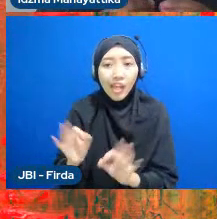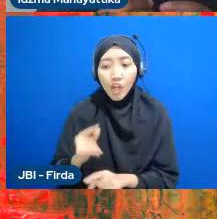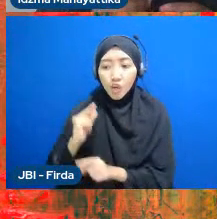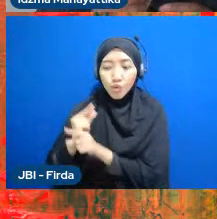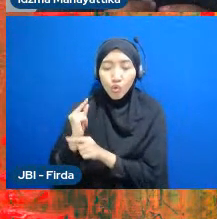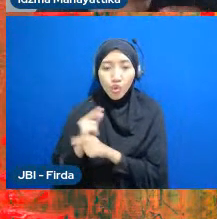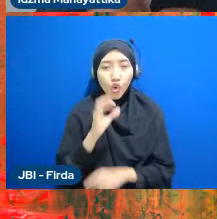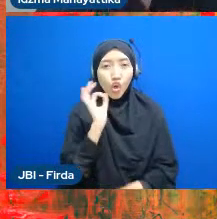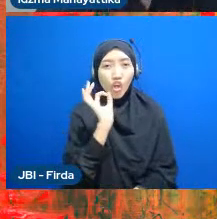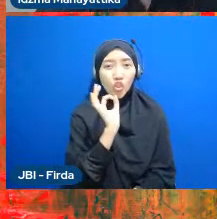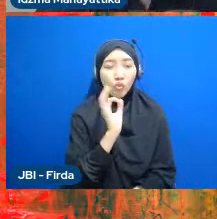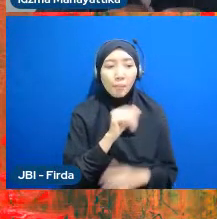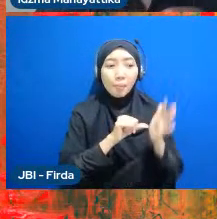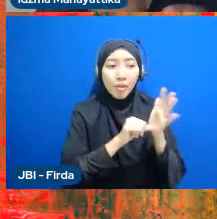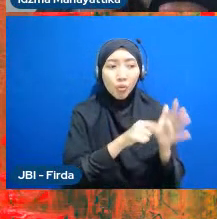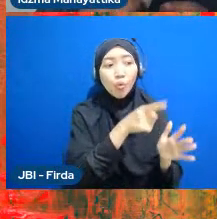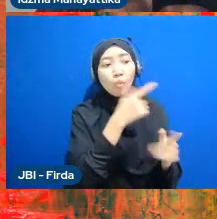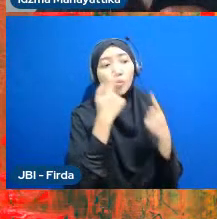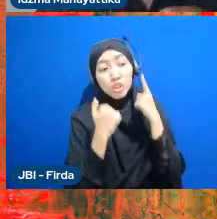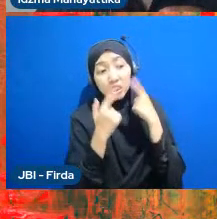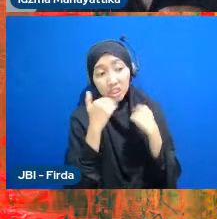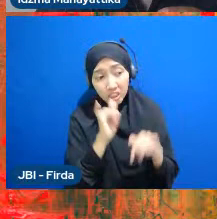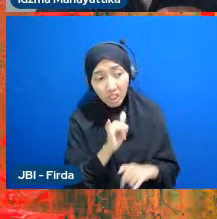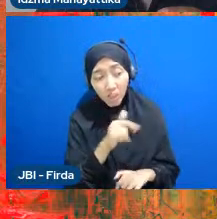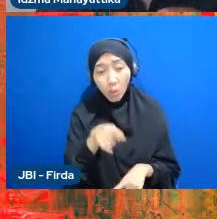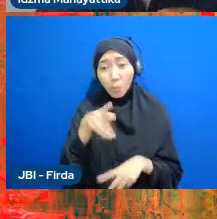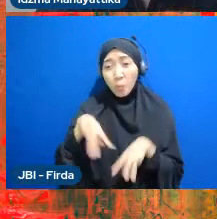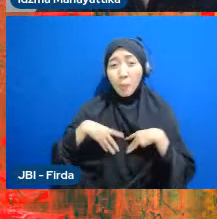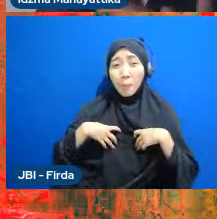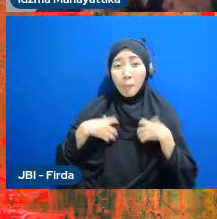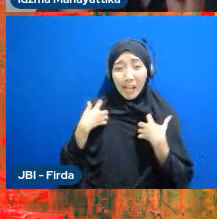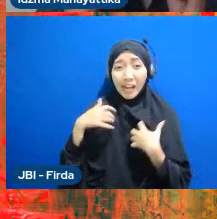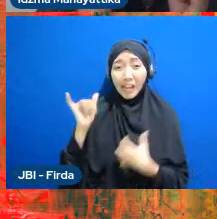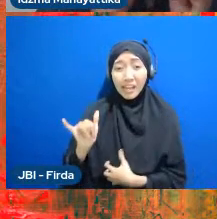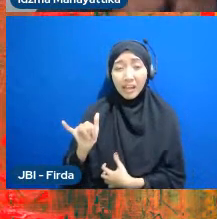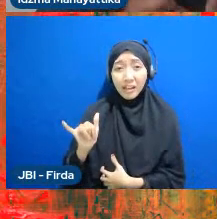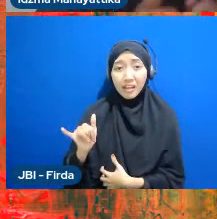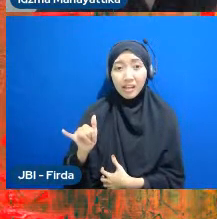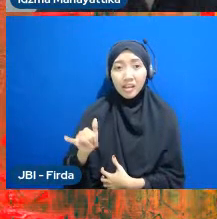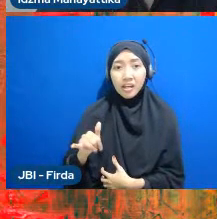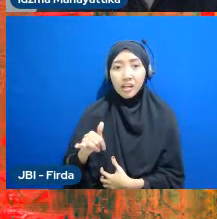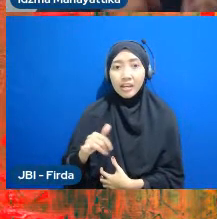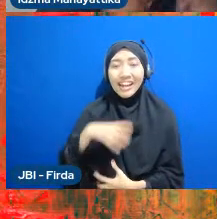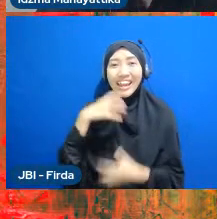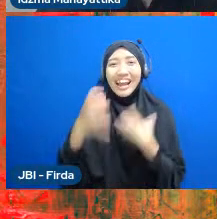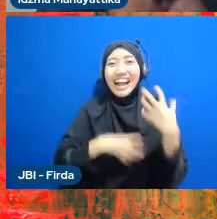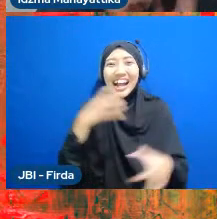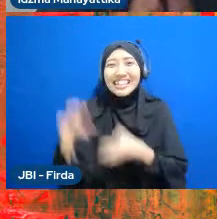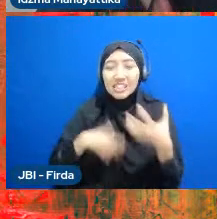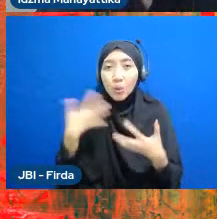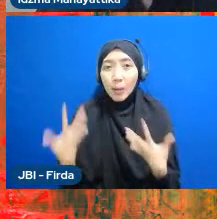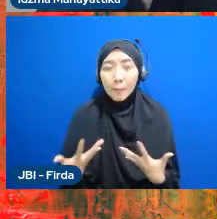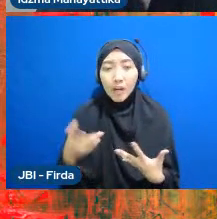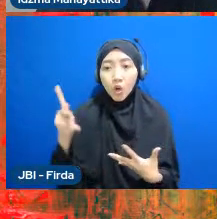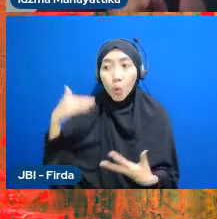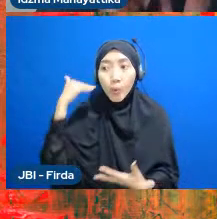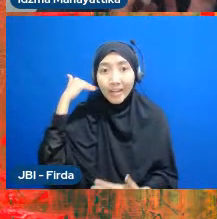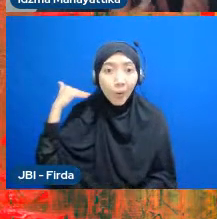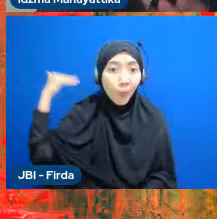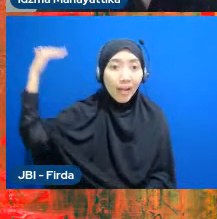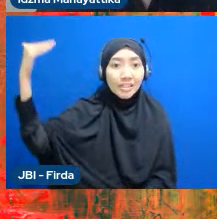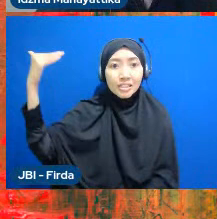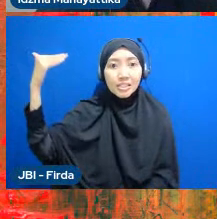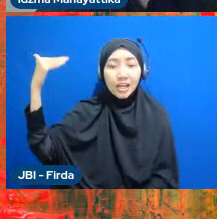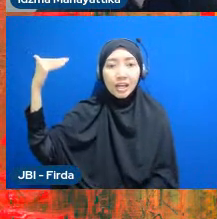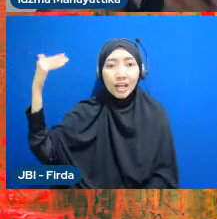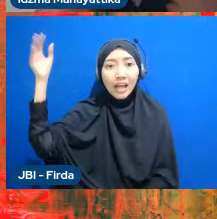Oh, kamu sedih ya? Kok kamu marah ya? Nah, yang kacau itu adalah kalau udah dewasa masih